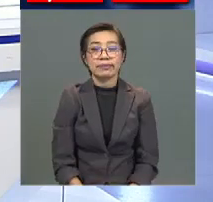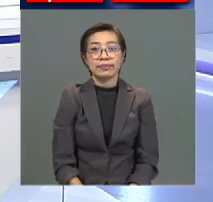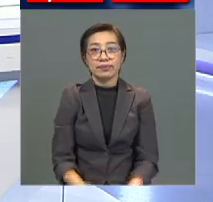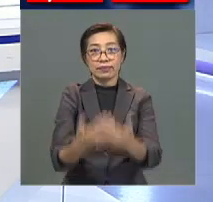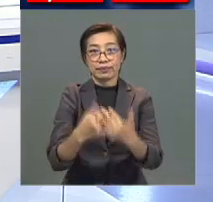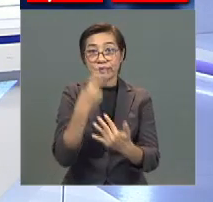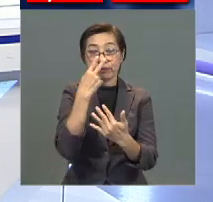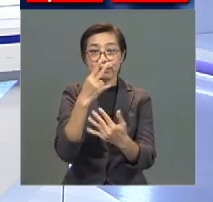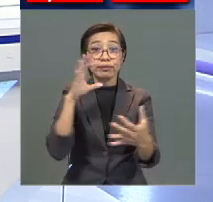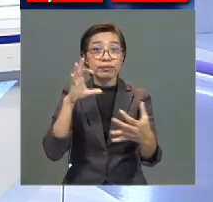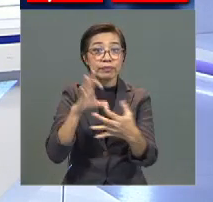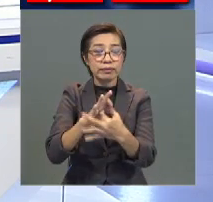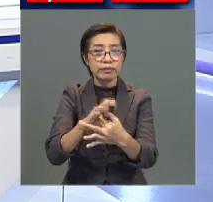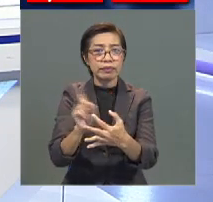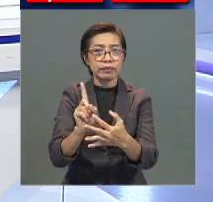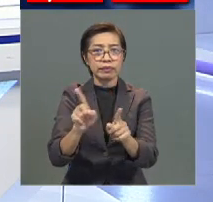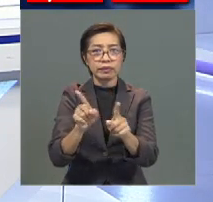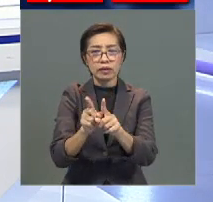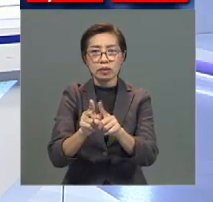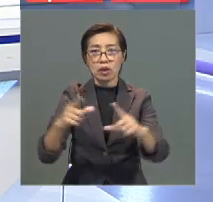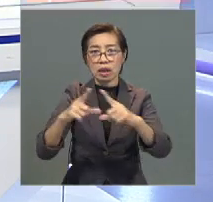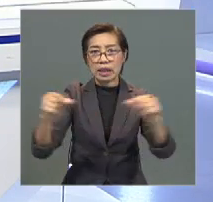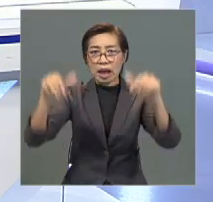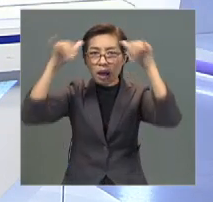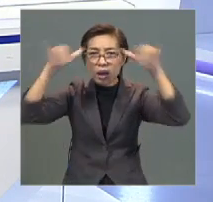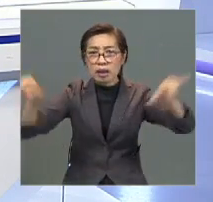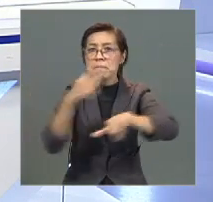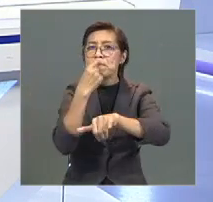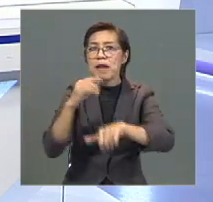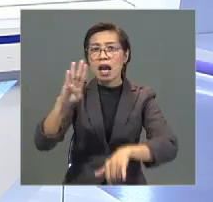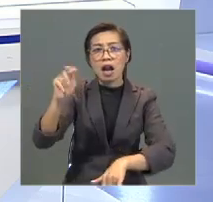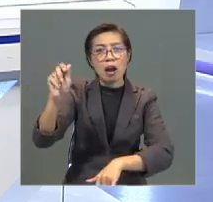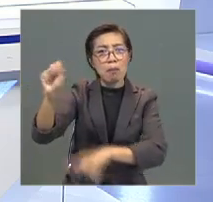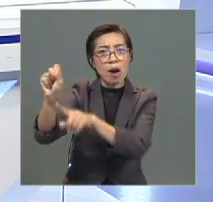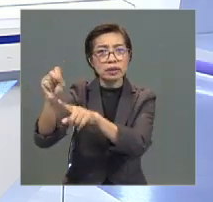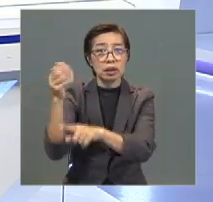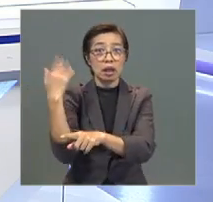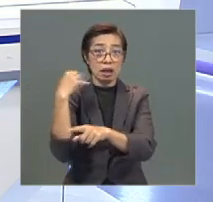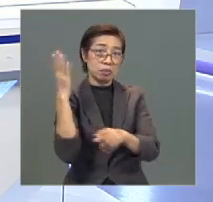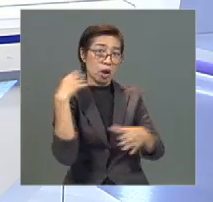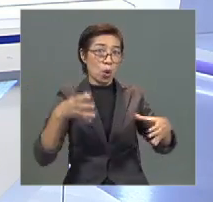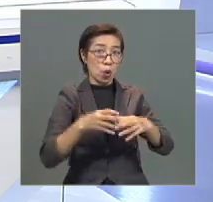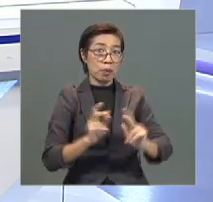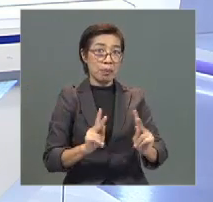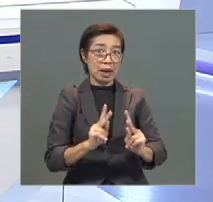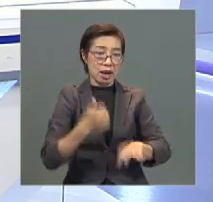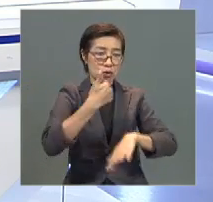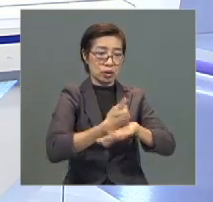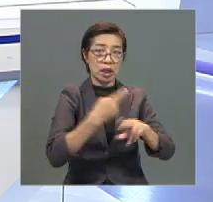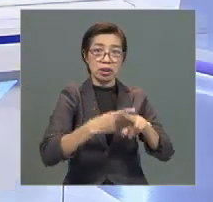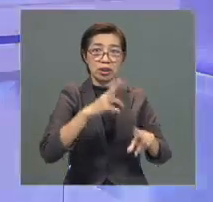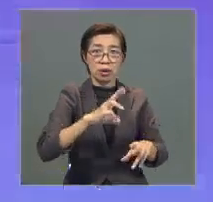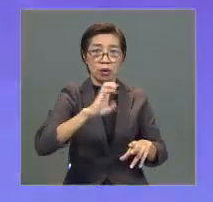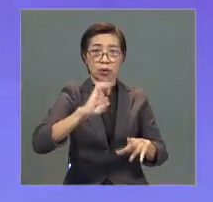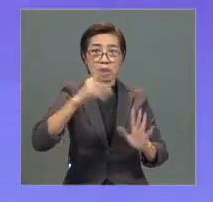เรามาดูอีกหนึ่งประเด็นค่ะอันนี้เป็นเรื่องการสอบสวนคดีบอสอยู่วิทยานะหลังจากเมื่อวานนี้อาจารย์วิชามหาคุณเนี่ยแถลง